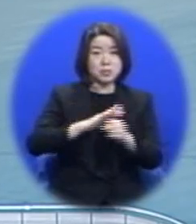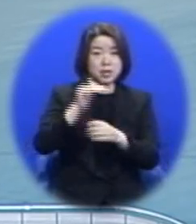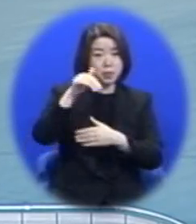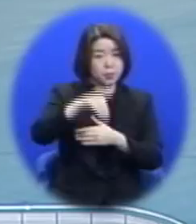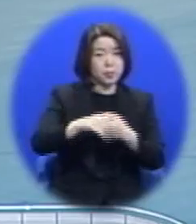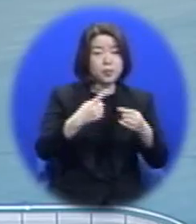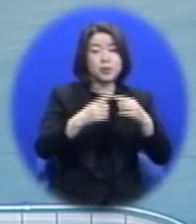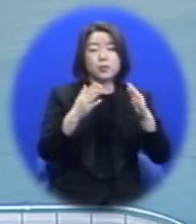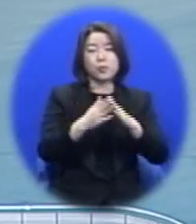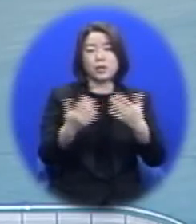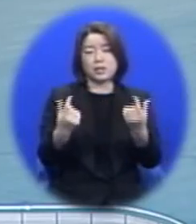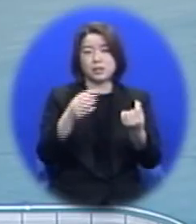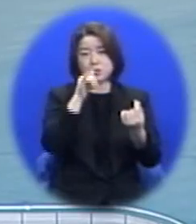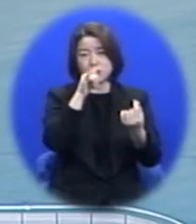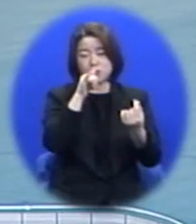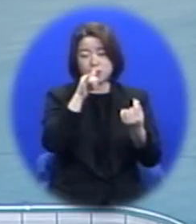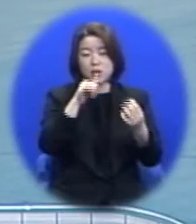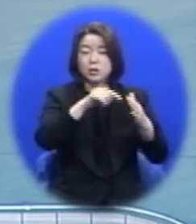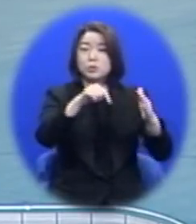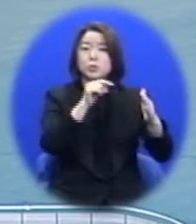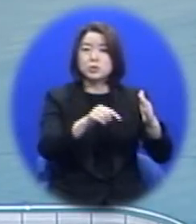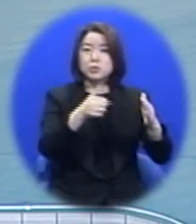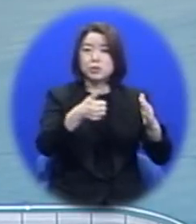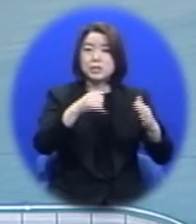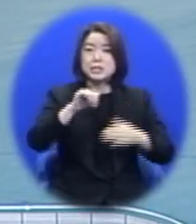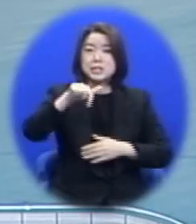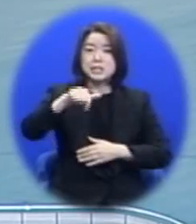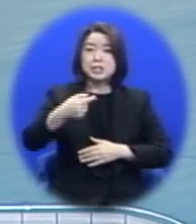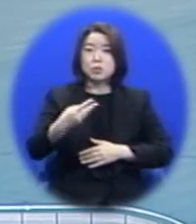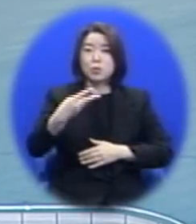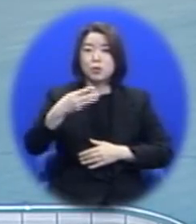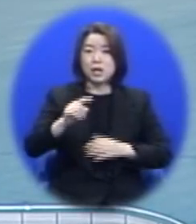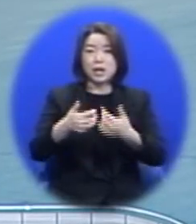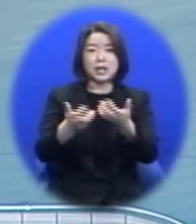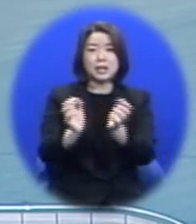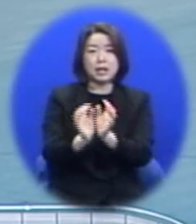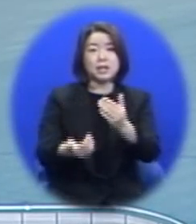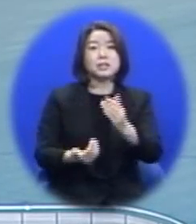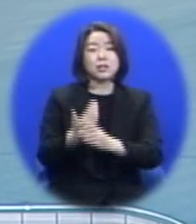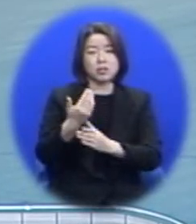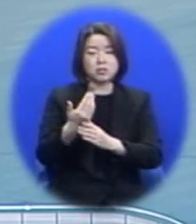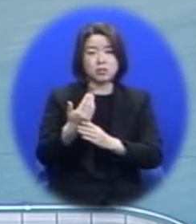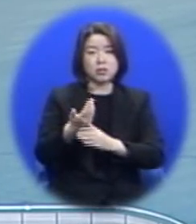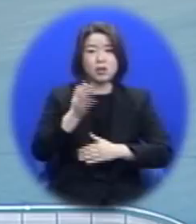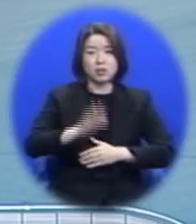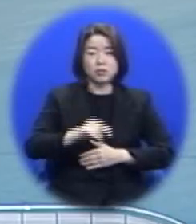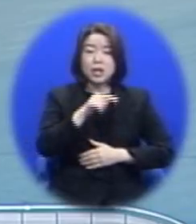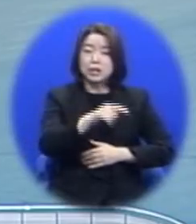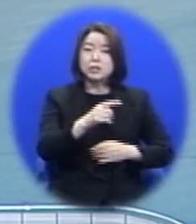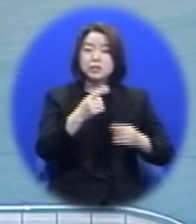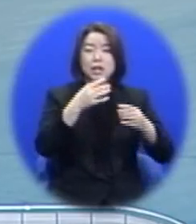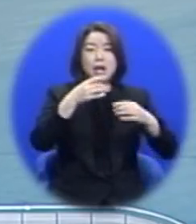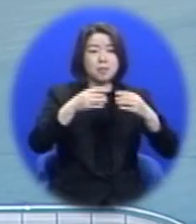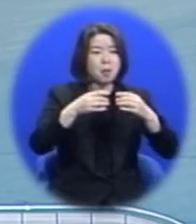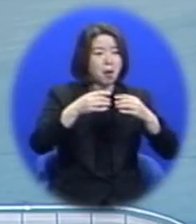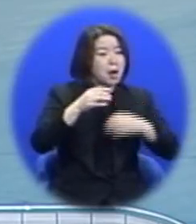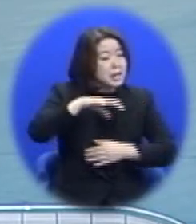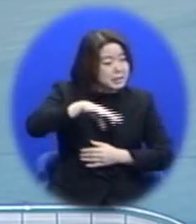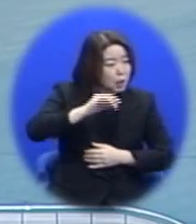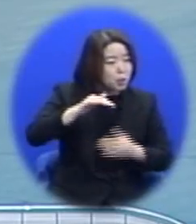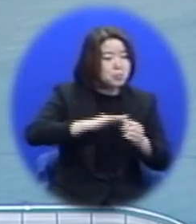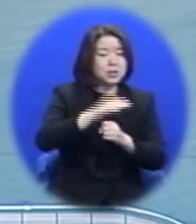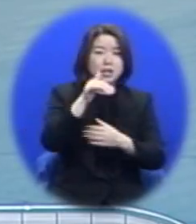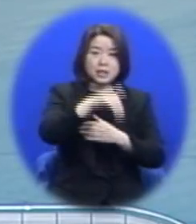에베소 교회도 니골라당이 생겼습니다. 근데 그때 에베소 교회는 단호하게 그들을 미워하고